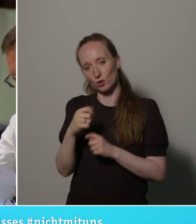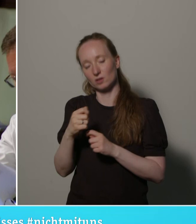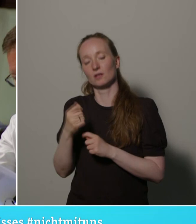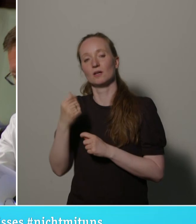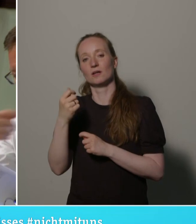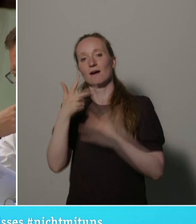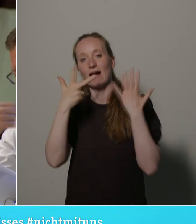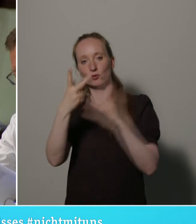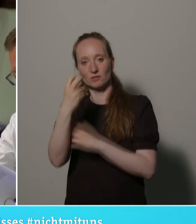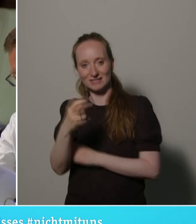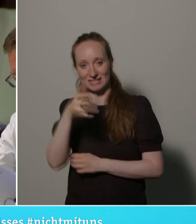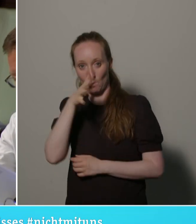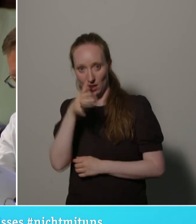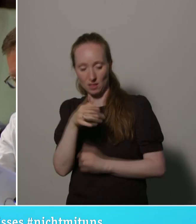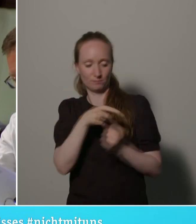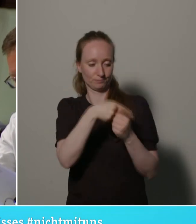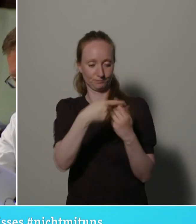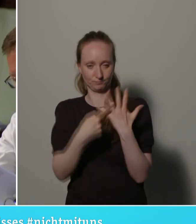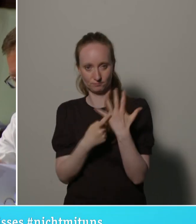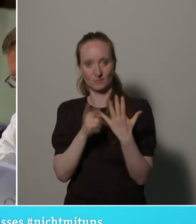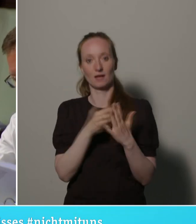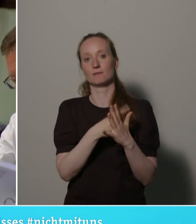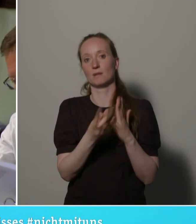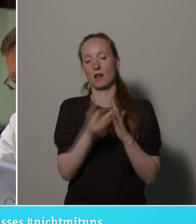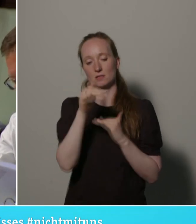vom 28. April.